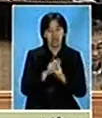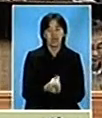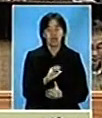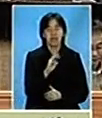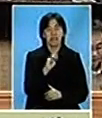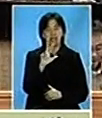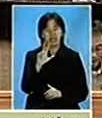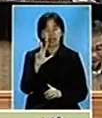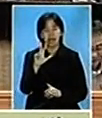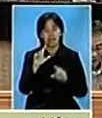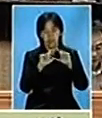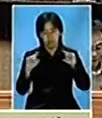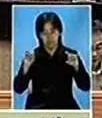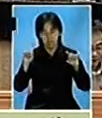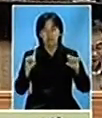1